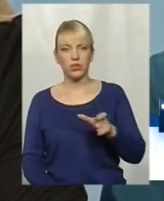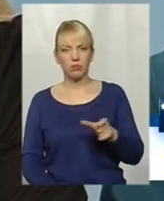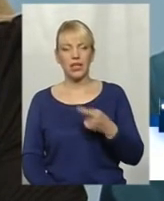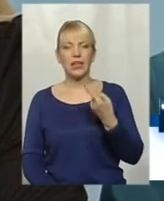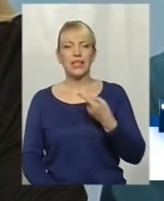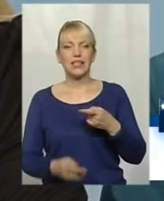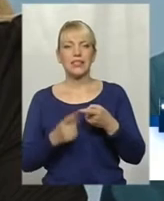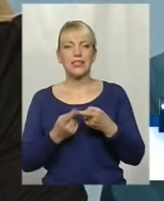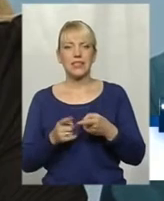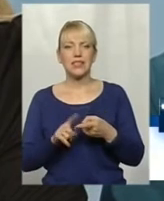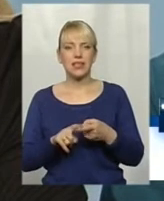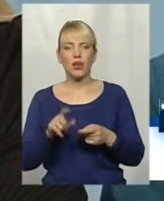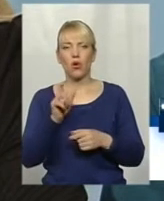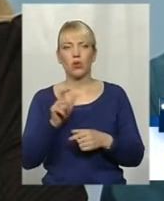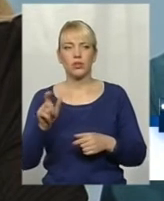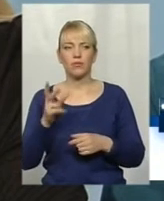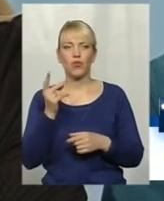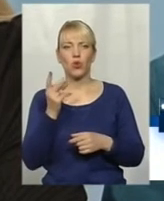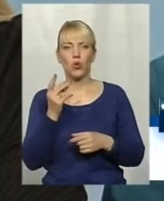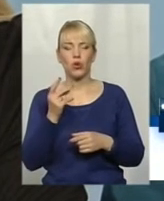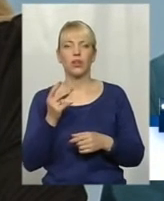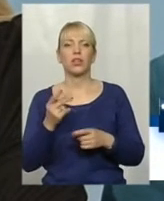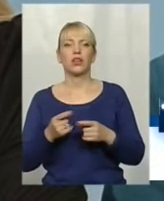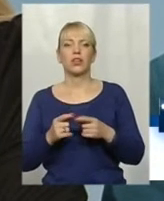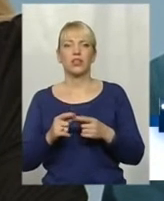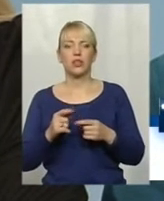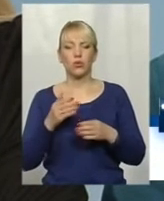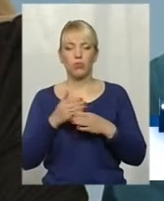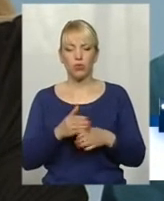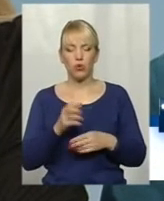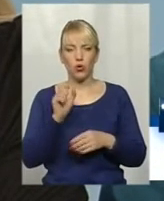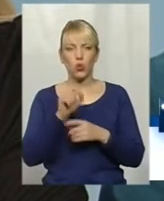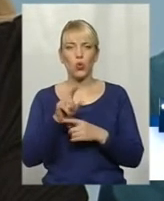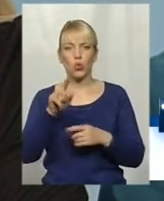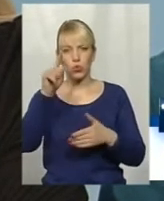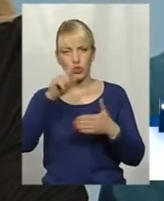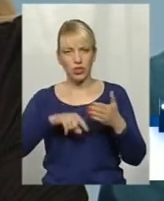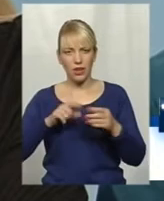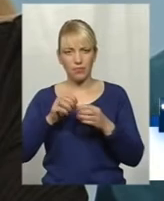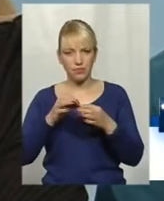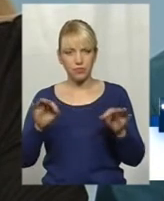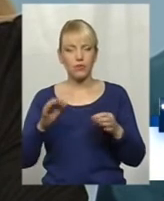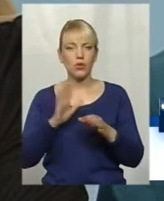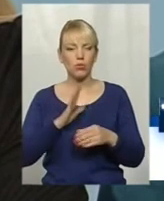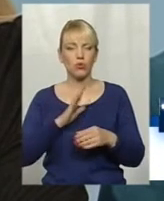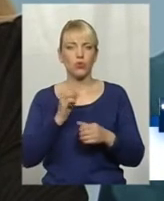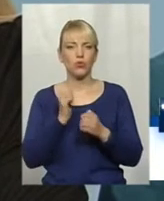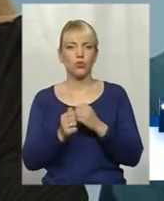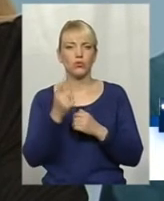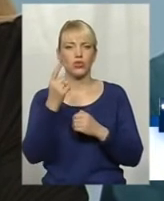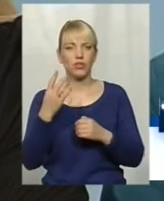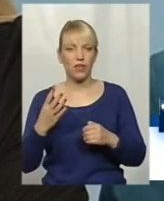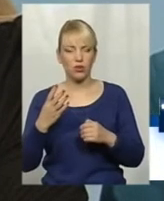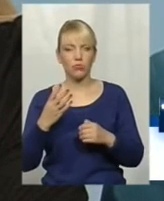осіб вторинної допомоги доручення було видано 150 особам. Тобто кожен четвертий, кожна